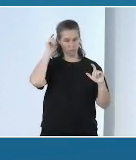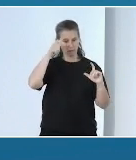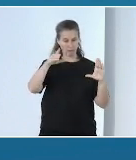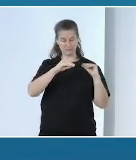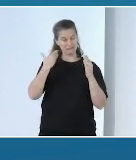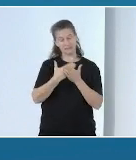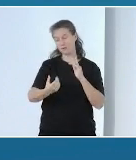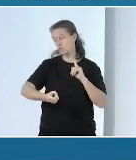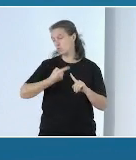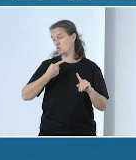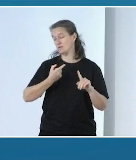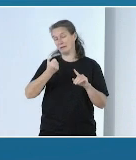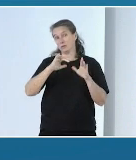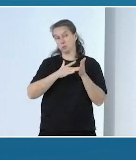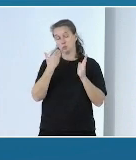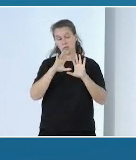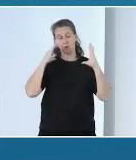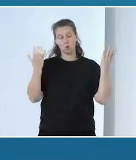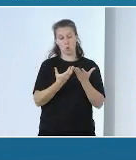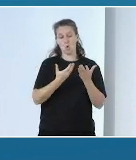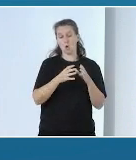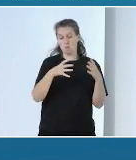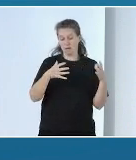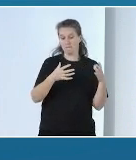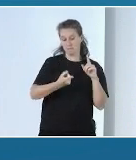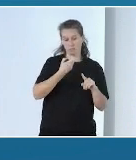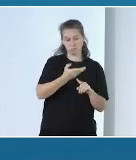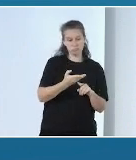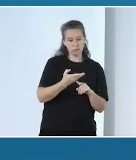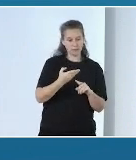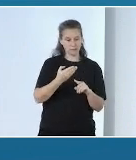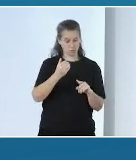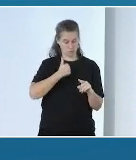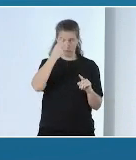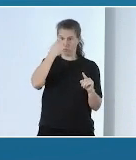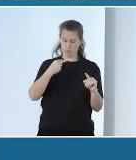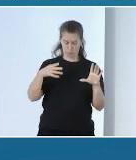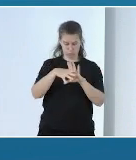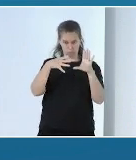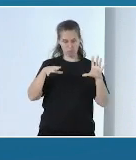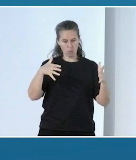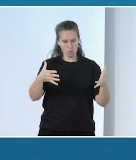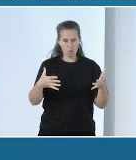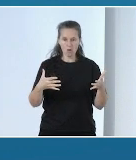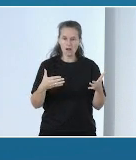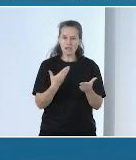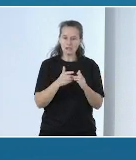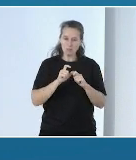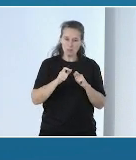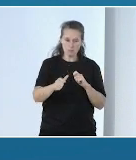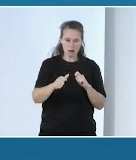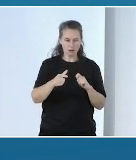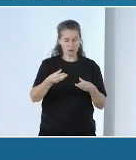c'est énorme, c'est presque tout, et la représentation de soi. Et donc, ça va entraîner